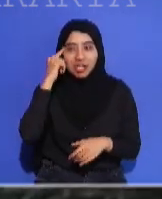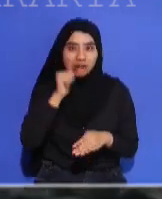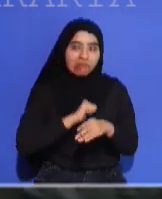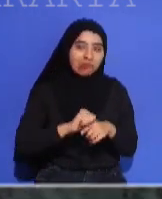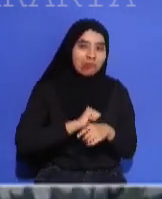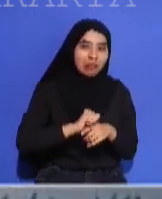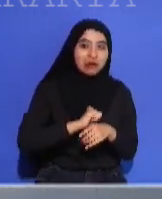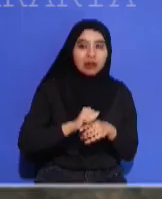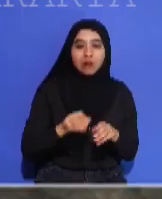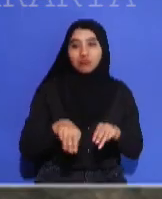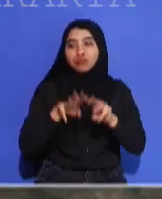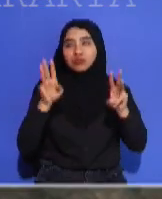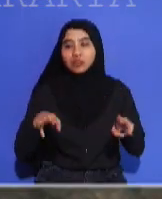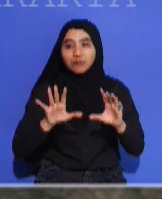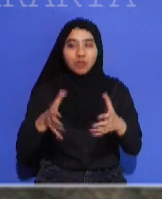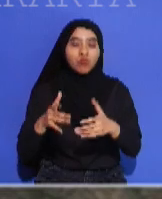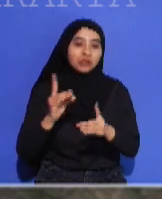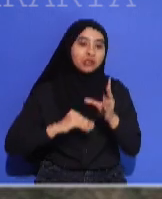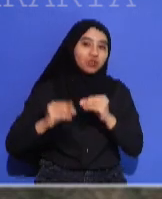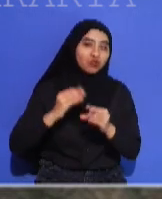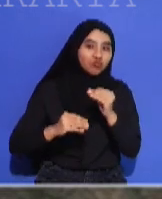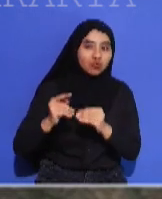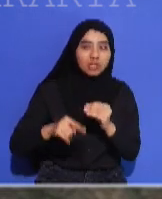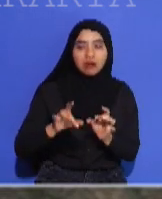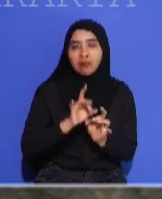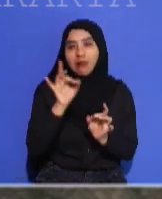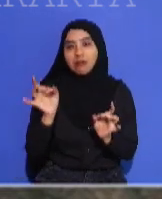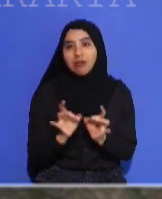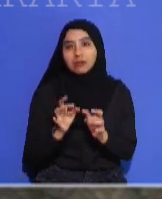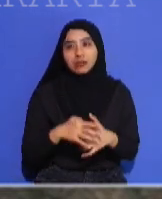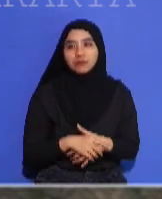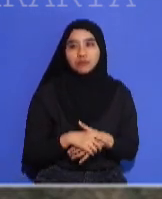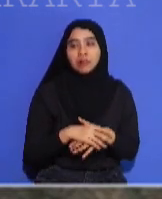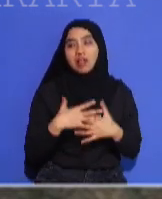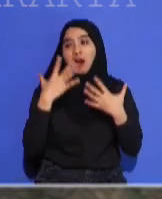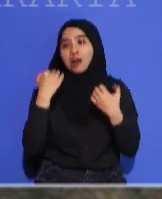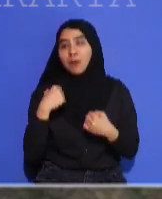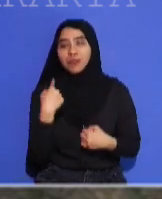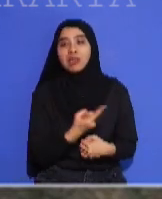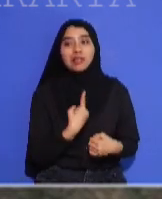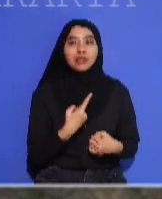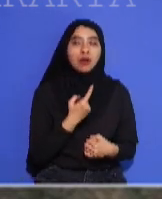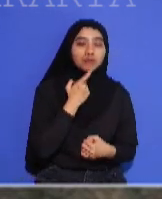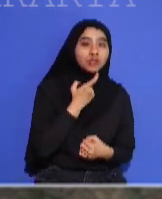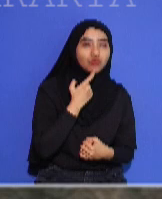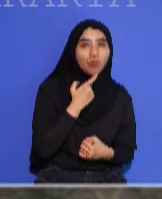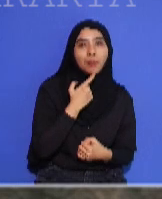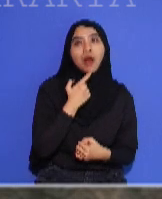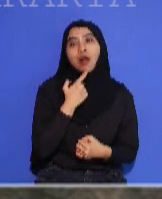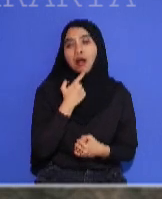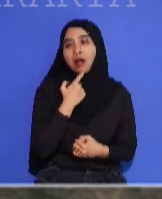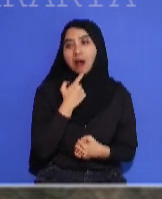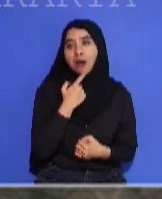dan perpustakaan Jadi intinya harapan kami di sini adalah Kami mencoba menginisiasi hadirnya